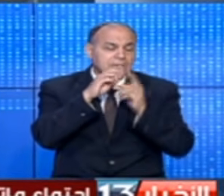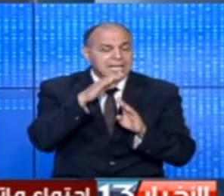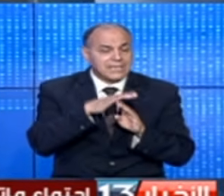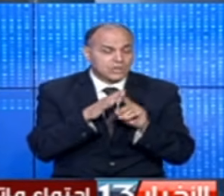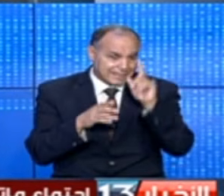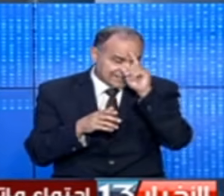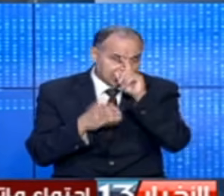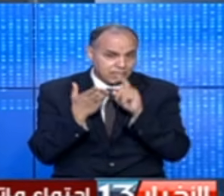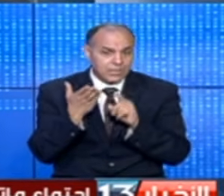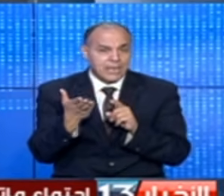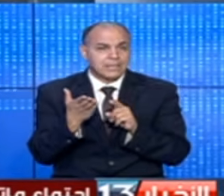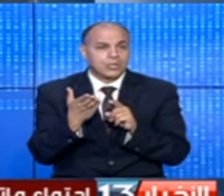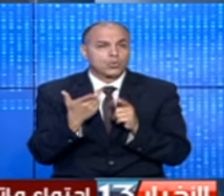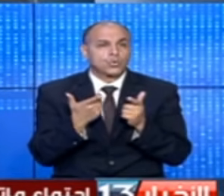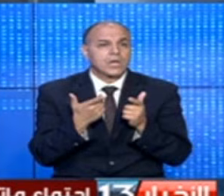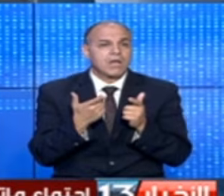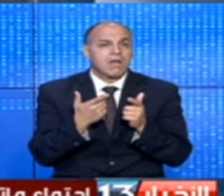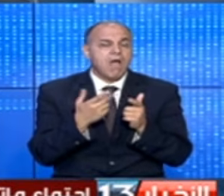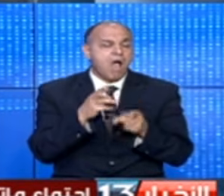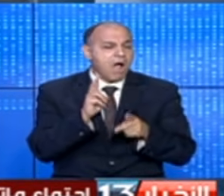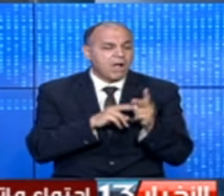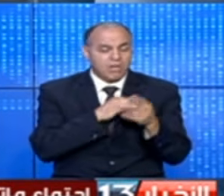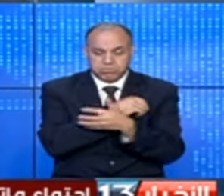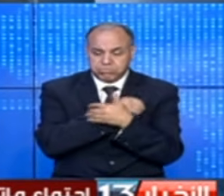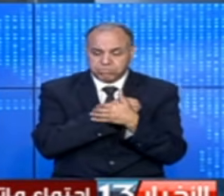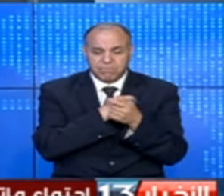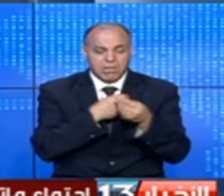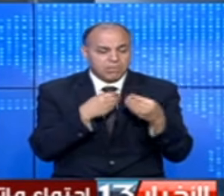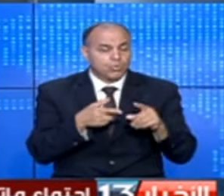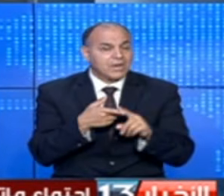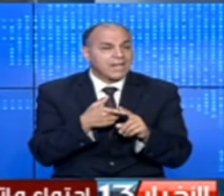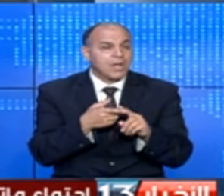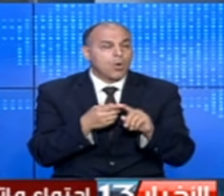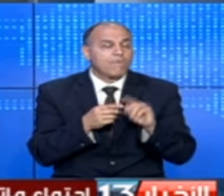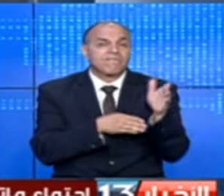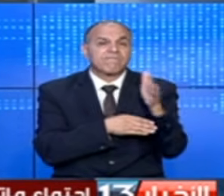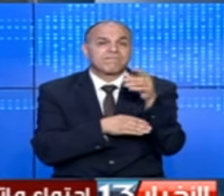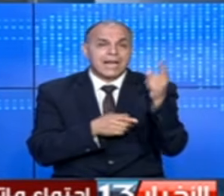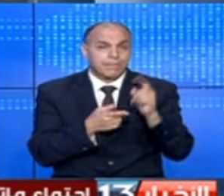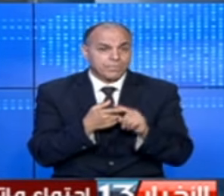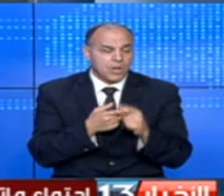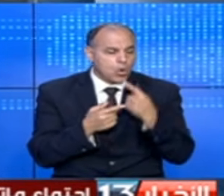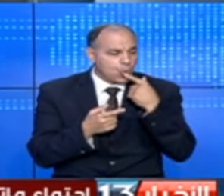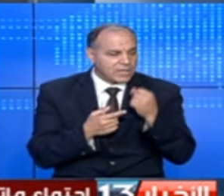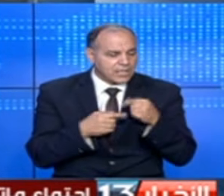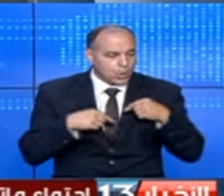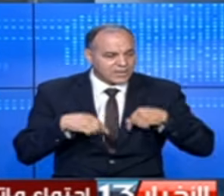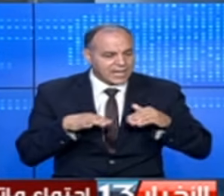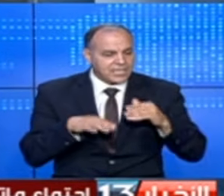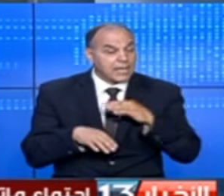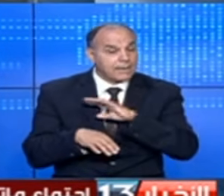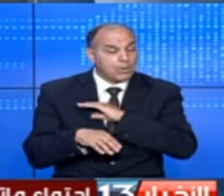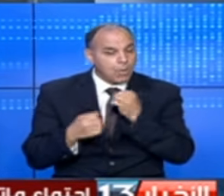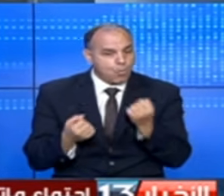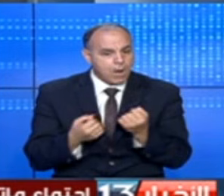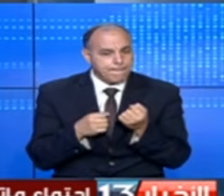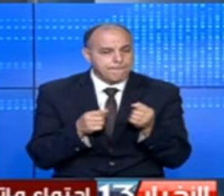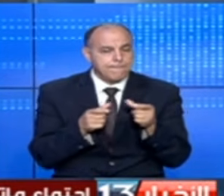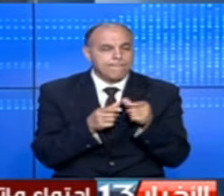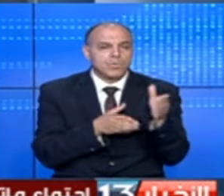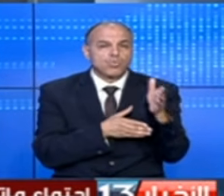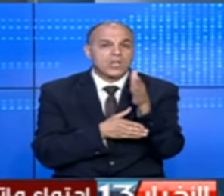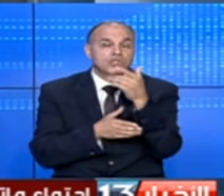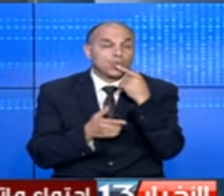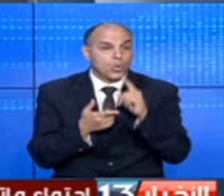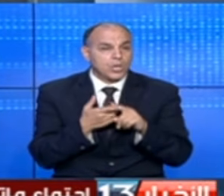التحديات لا سيما لدى الشرائح الأكثر ضعفا وهشاشة في جميع الدول. وشدد الجرندي على الدور الحيوي لمجموعة